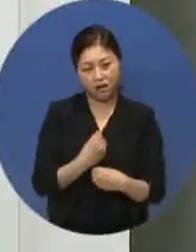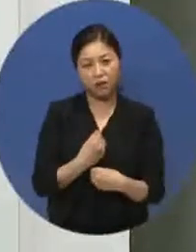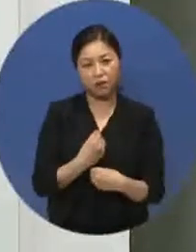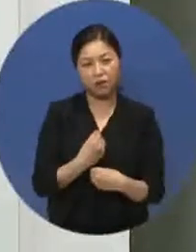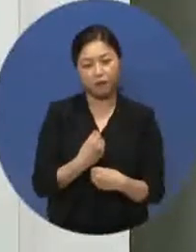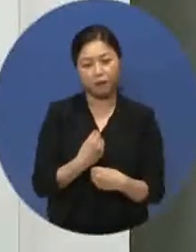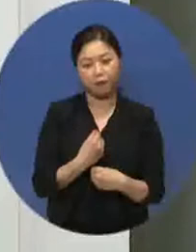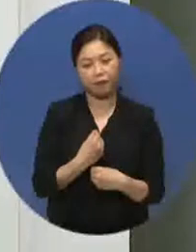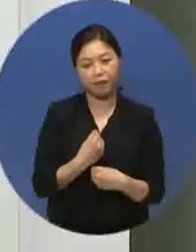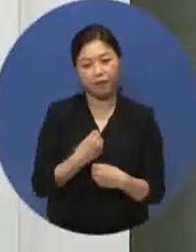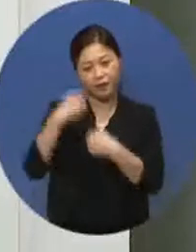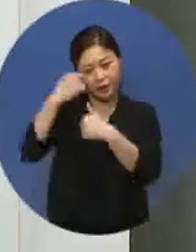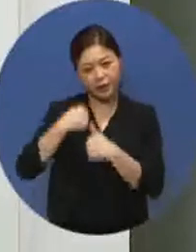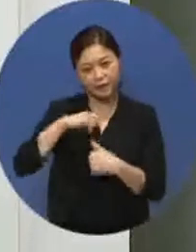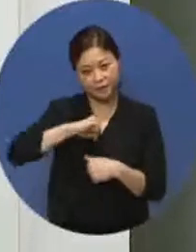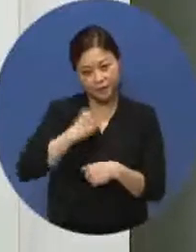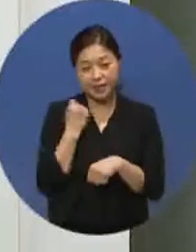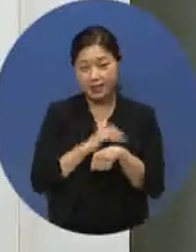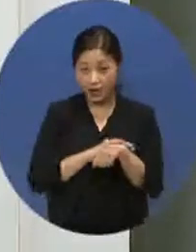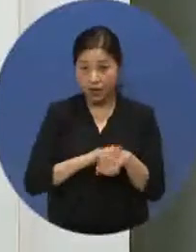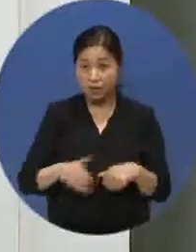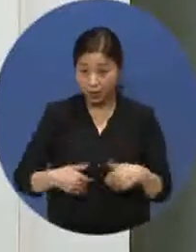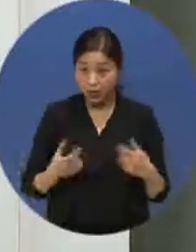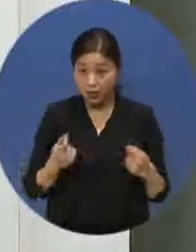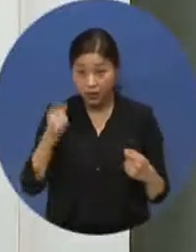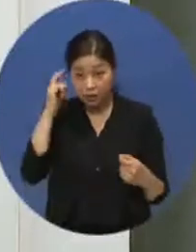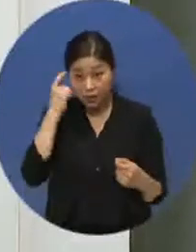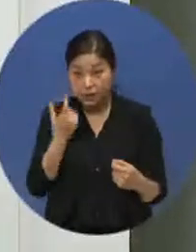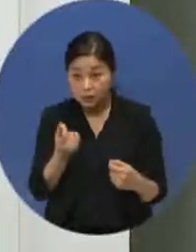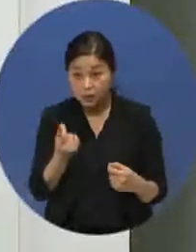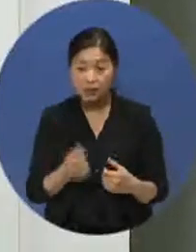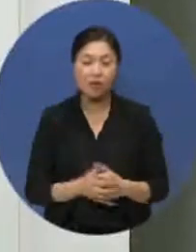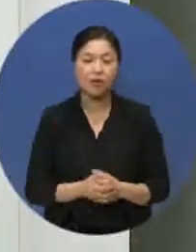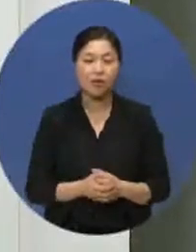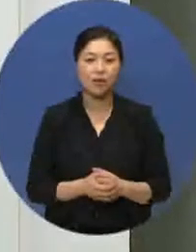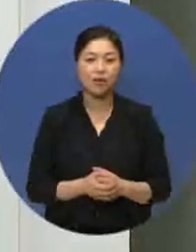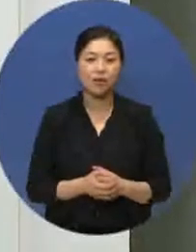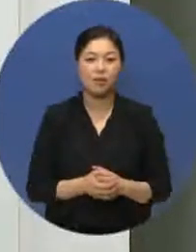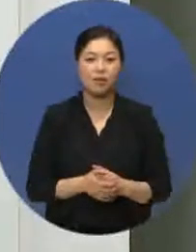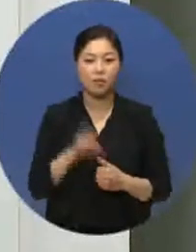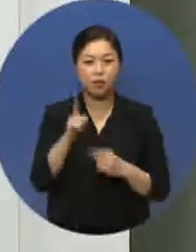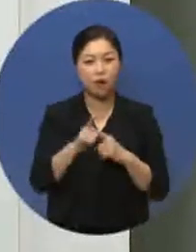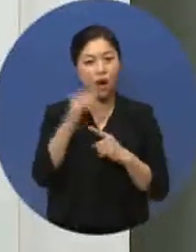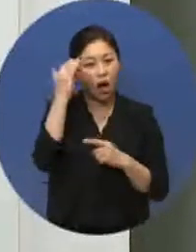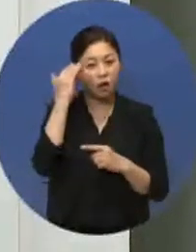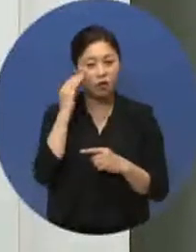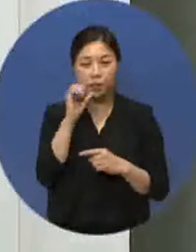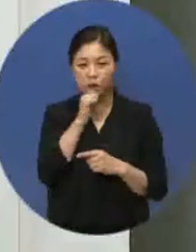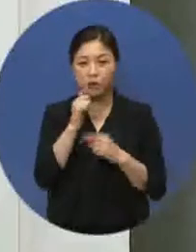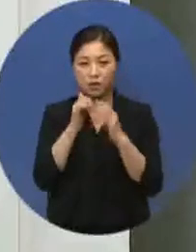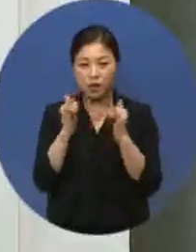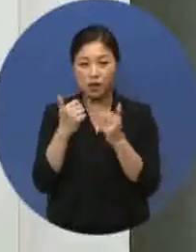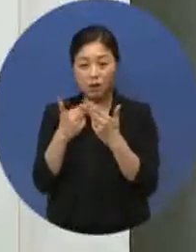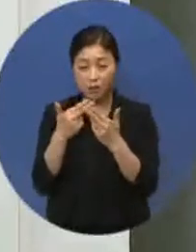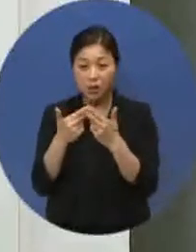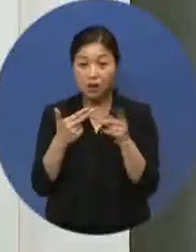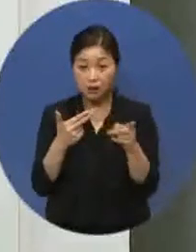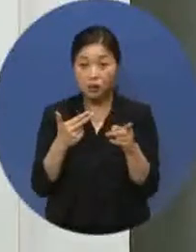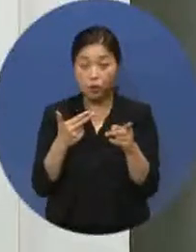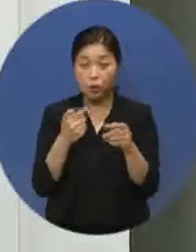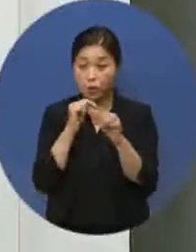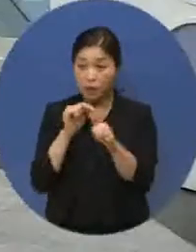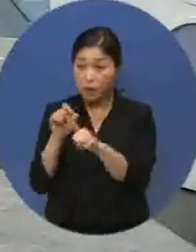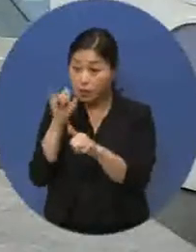네. 안전수칙을 지키도록 해야 할 거 아니에요. 네, 네, 그렇습니다. 그런 것도 변협에서 좀 관여를 하시는 거예요.